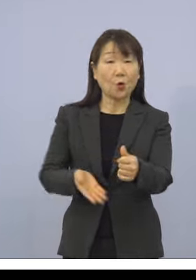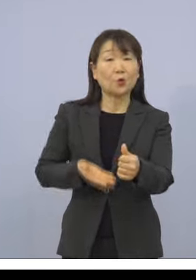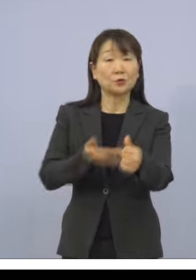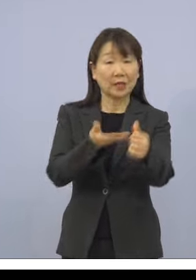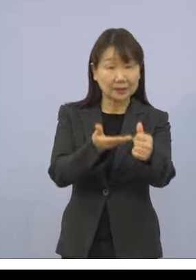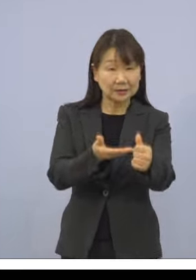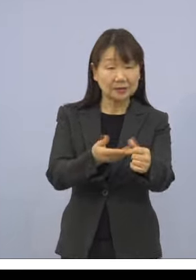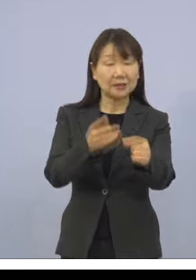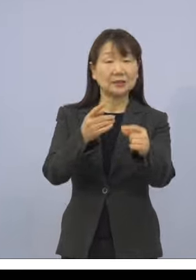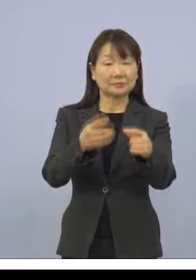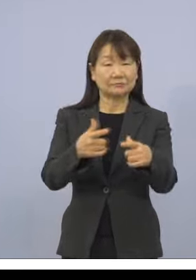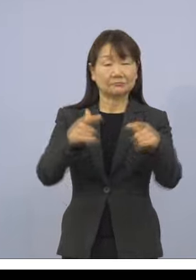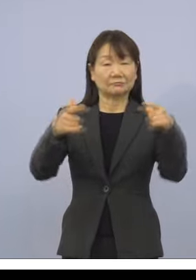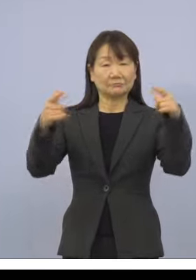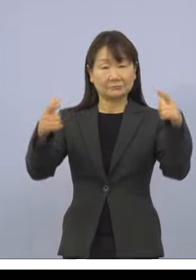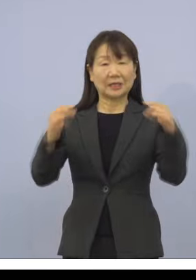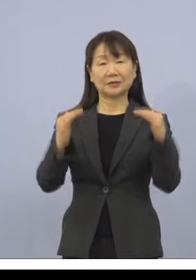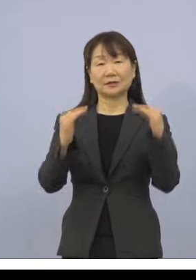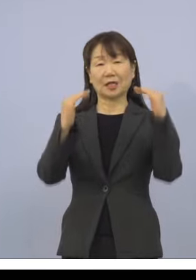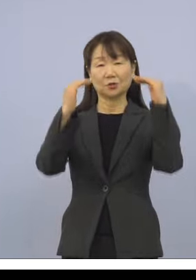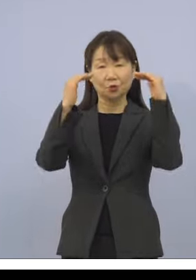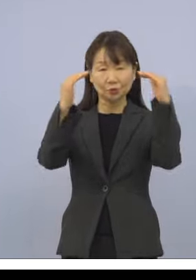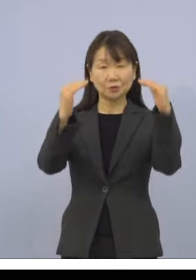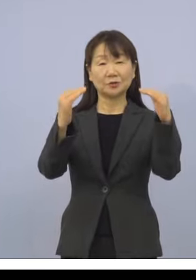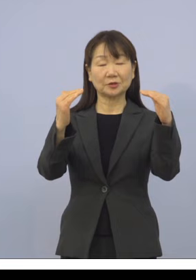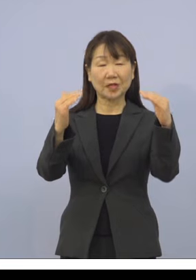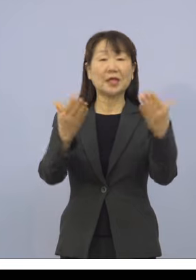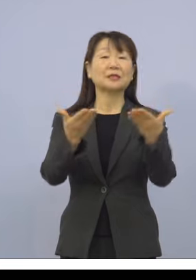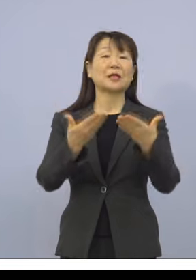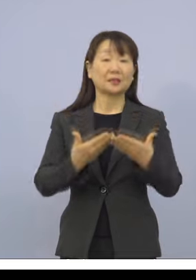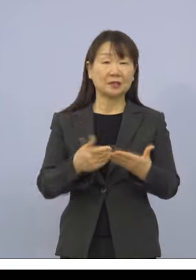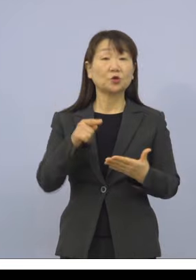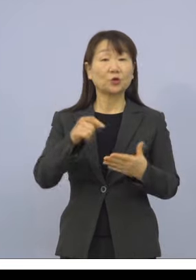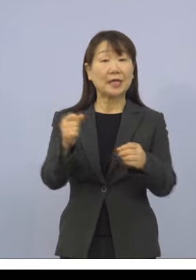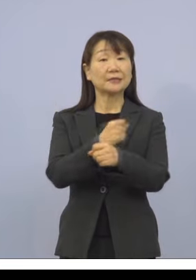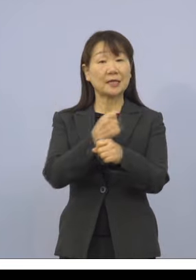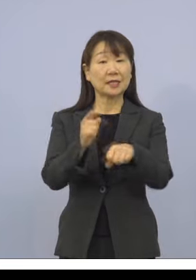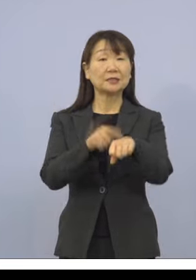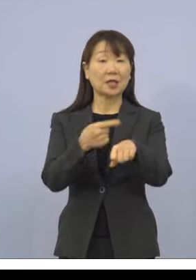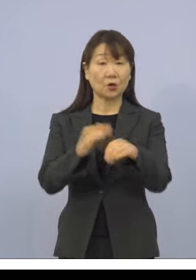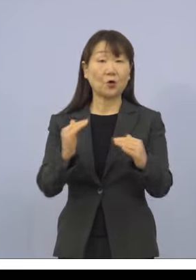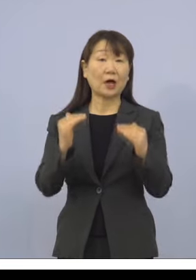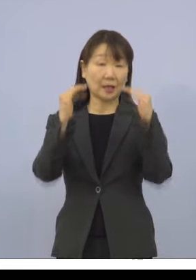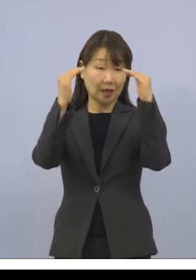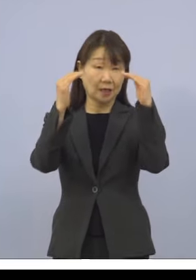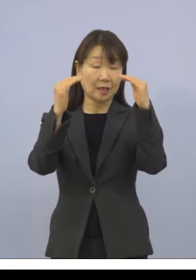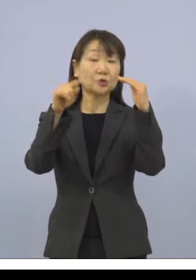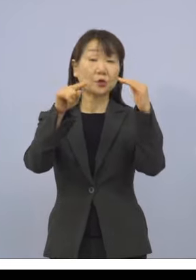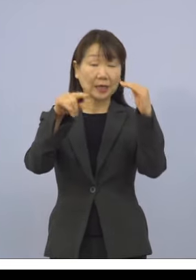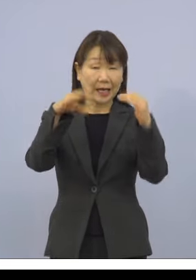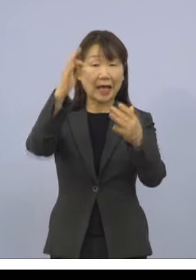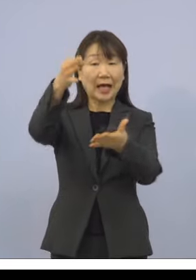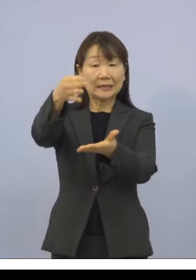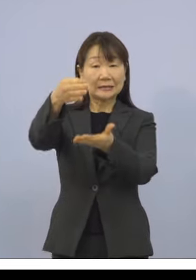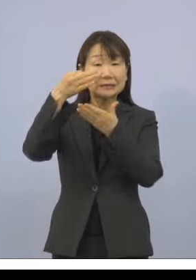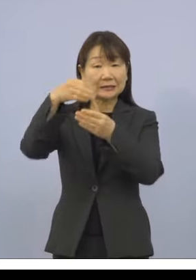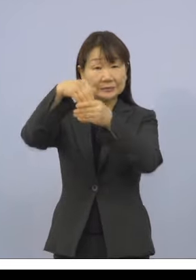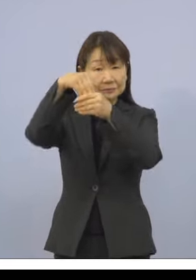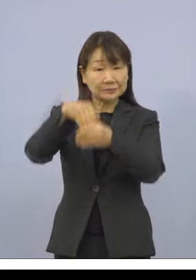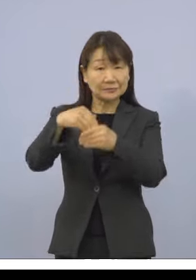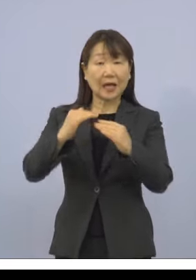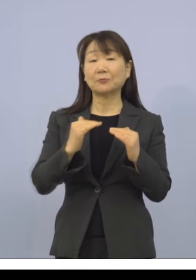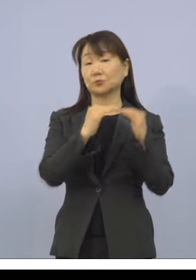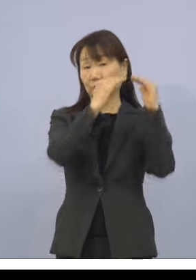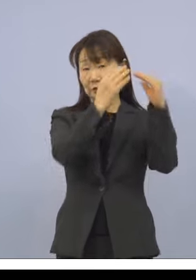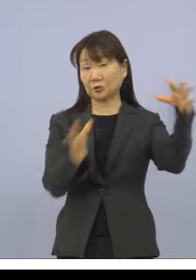堅企業へと成長していただき、そこで生産性を上げ、そしてそれが賃金アップにつながっていくと、まあ、こ